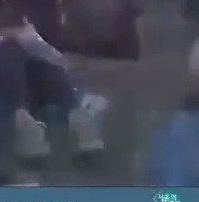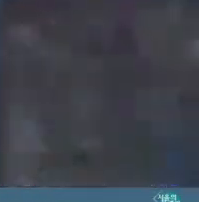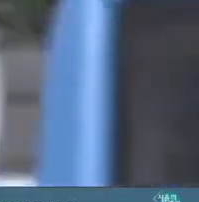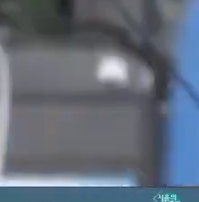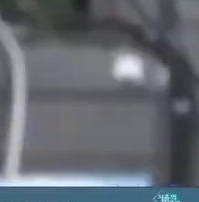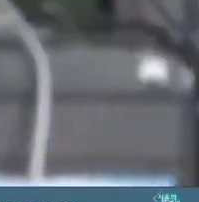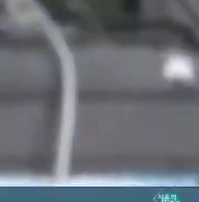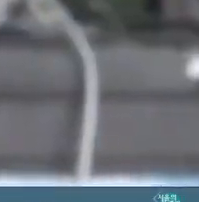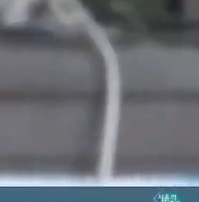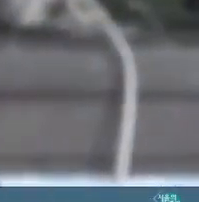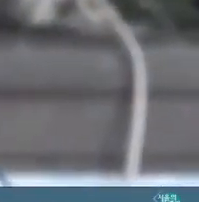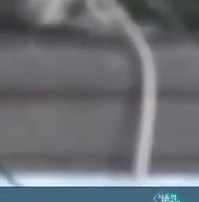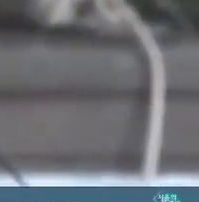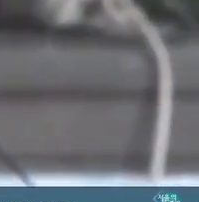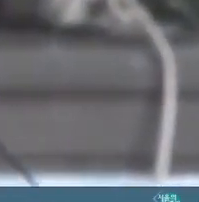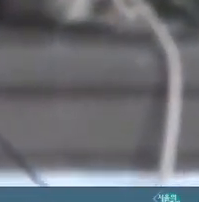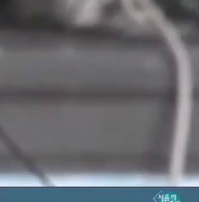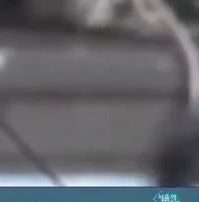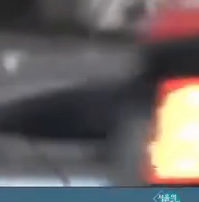저는 여러분들한테